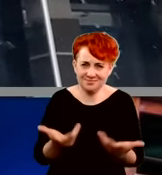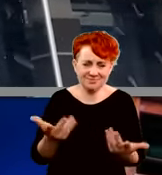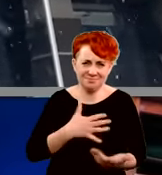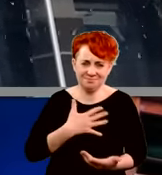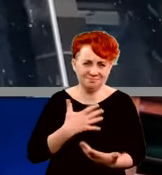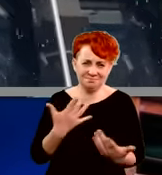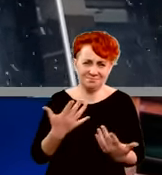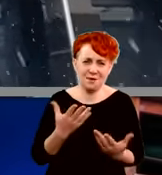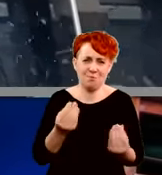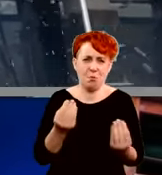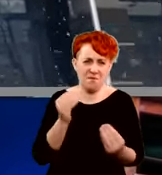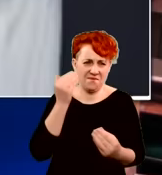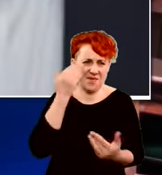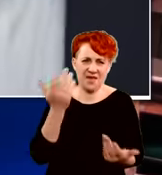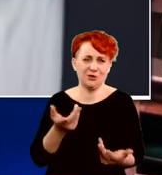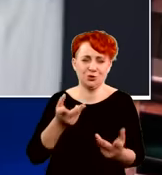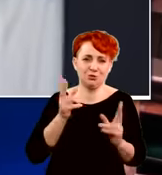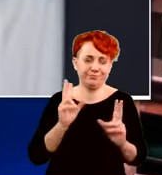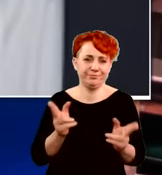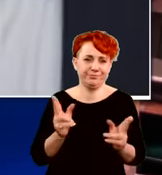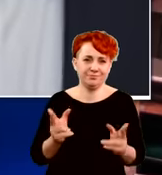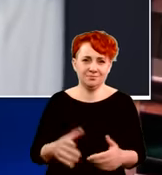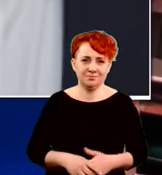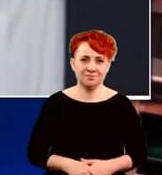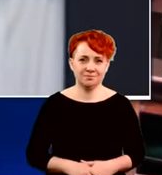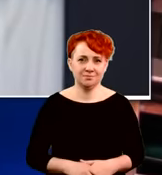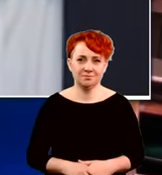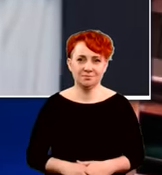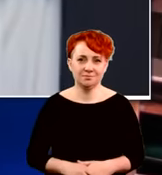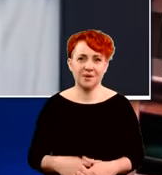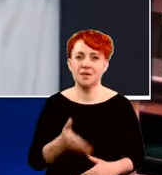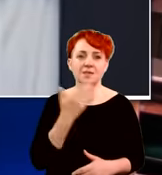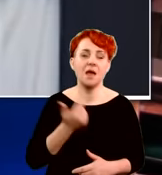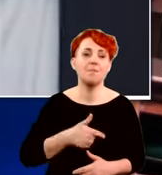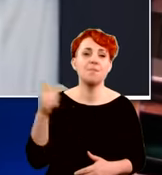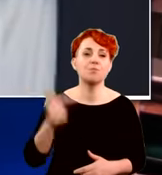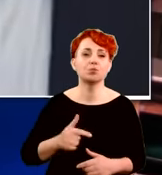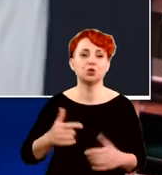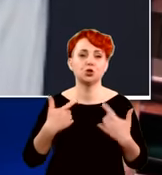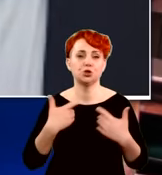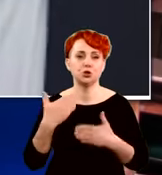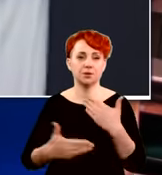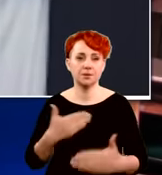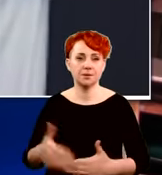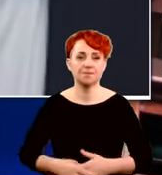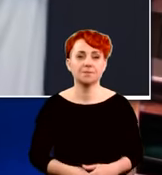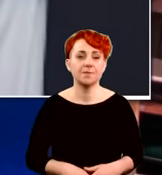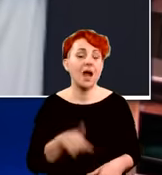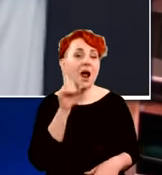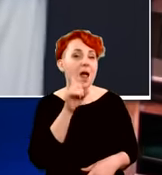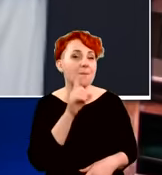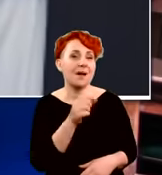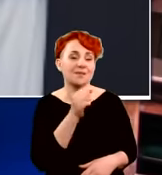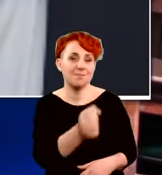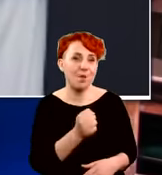wiedzę za... Ona niezbędna do bieżącego funkcjonowania. No ale widzi, panie pośle, no ale na podstawie tej